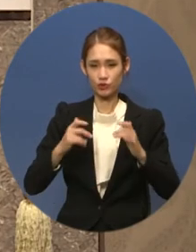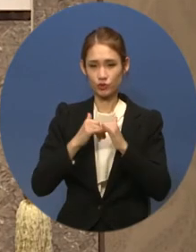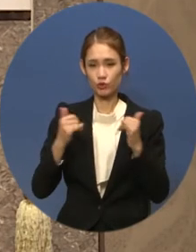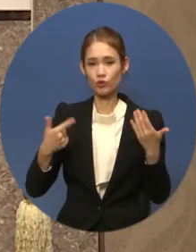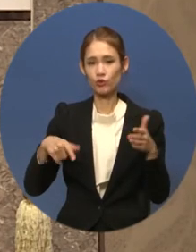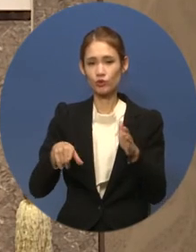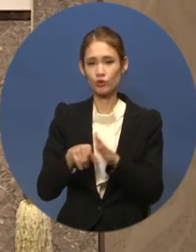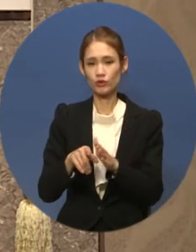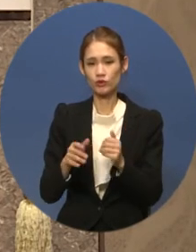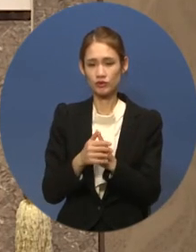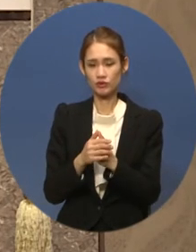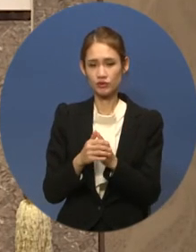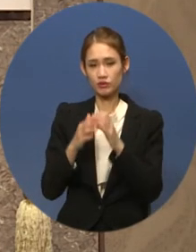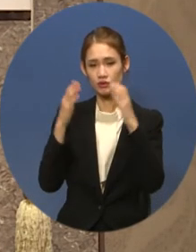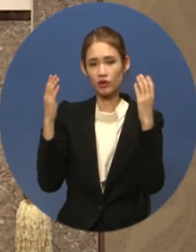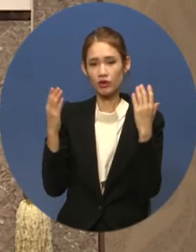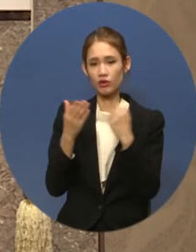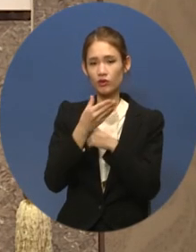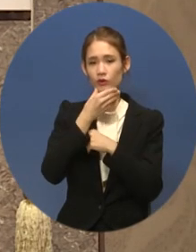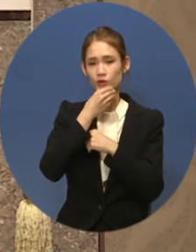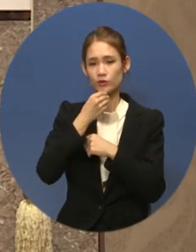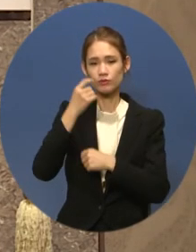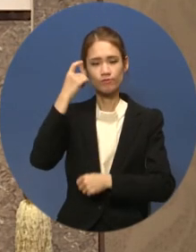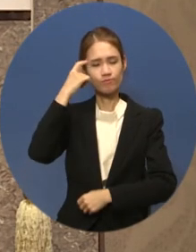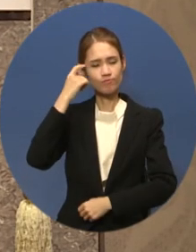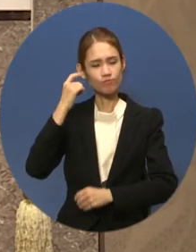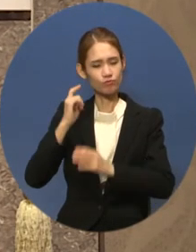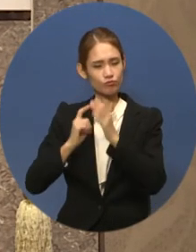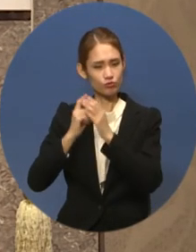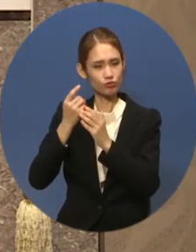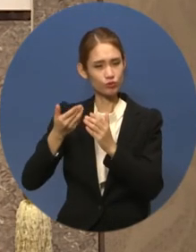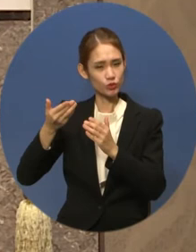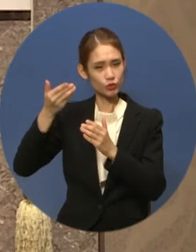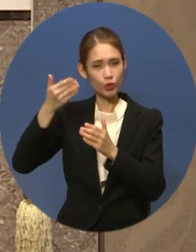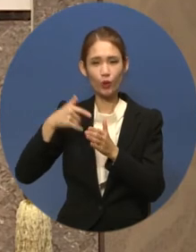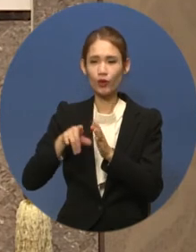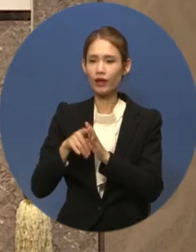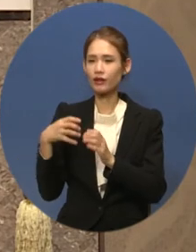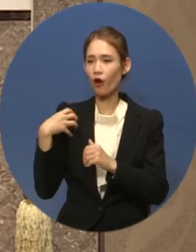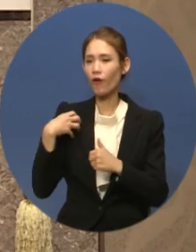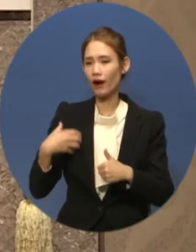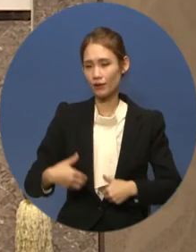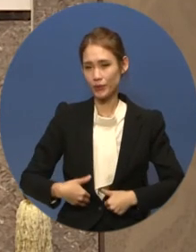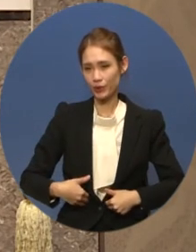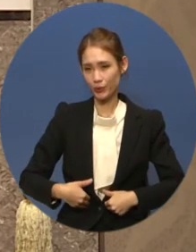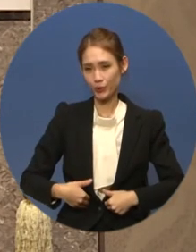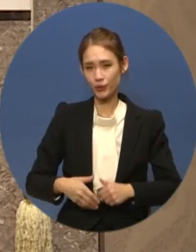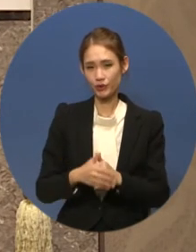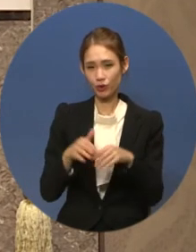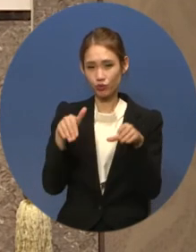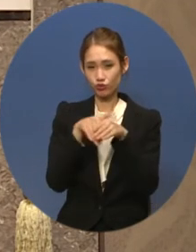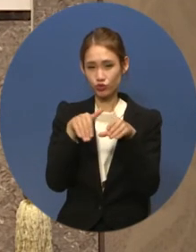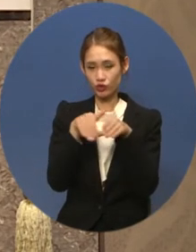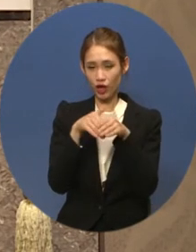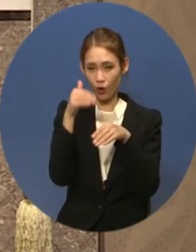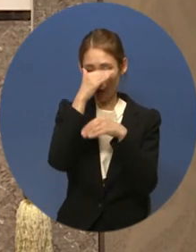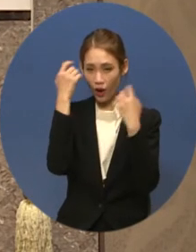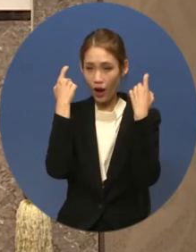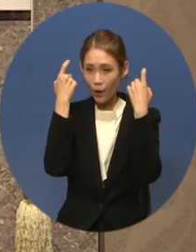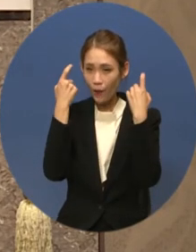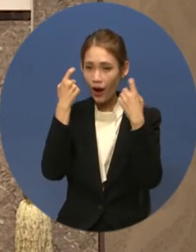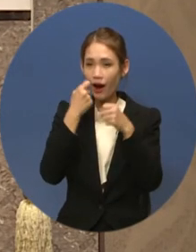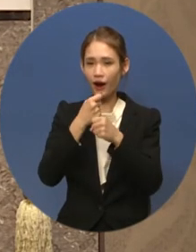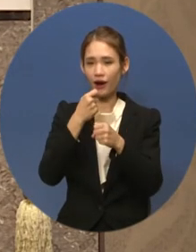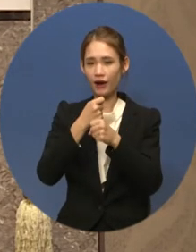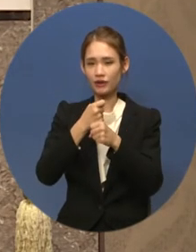지역사회 전체의 의료 복지 수준이 높아지게 끔 하는 쪽으로 역할을 해야 될 거구요 뭐 문화와 관광을 하는 몰아 안광 그